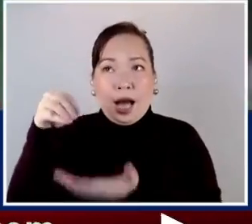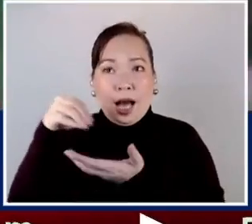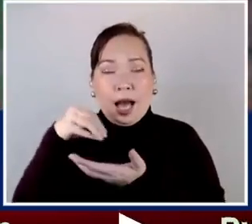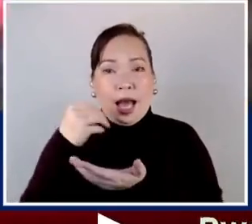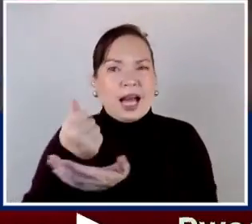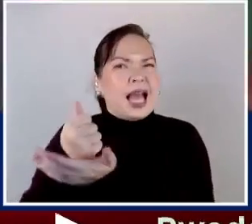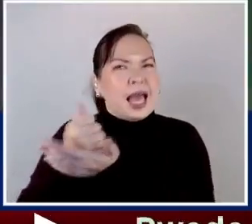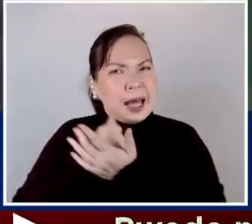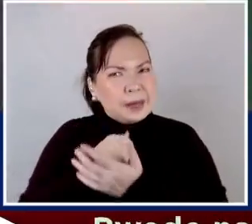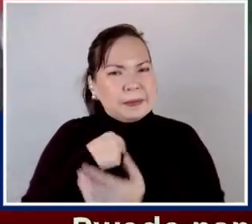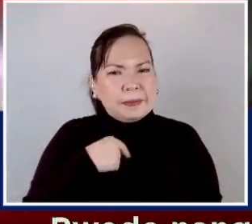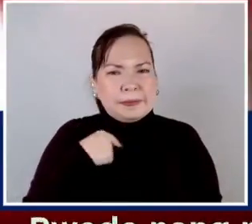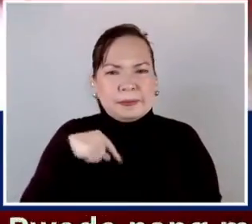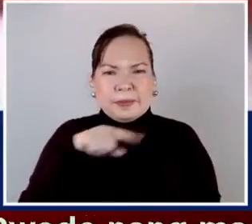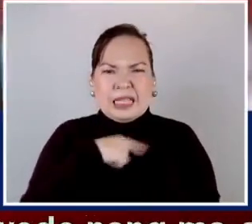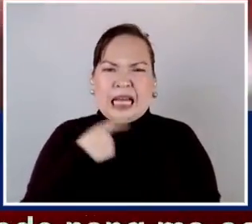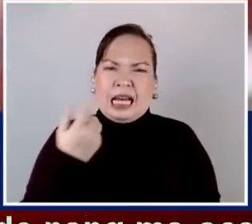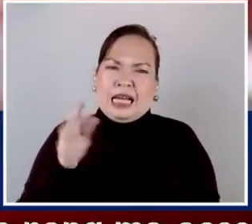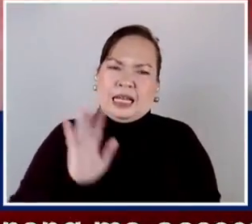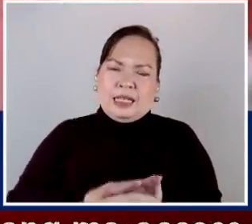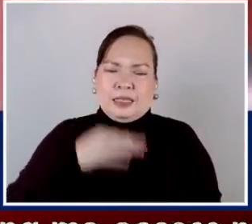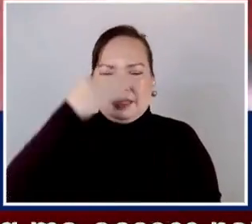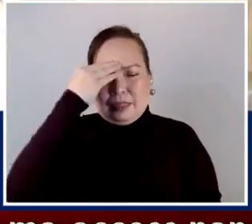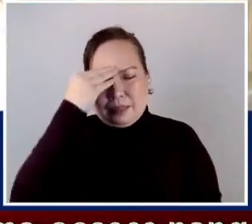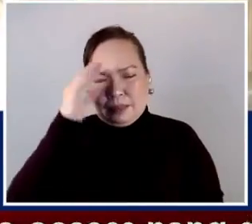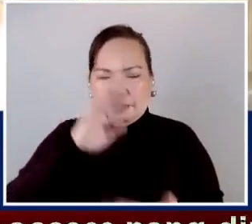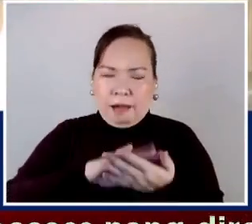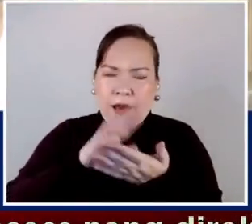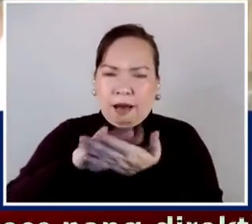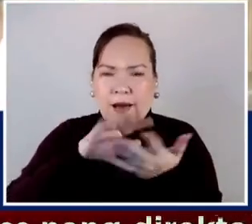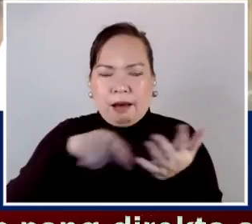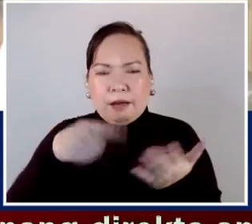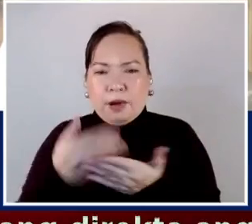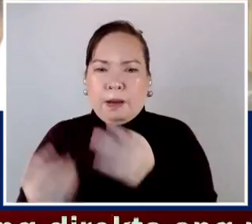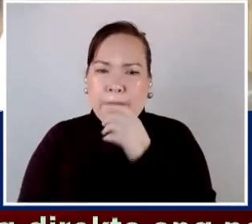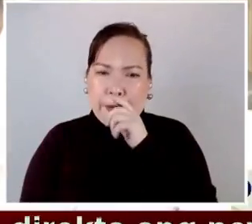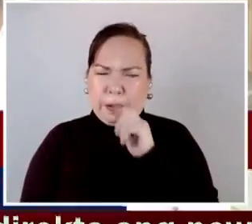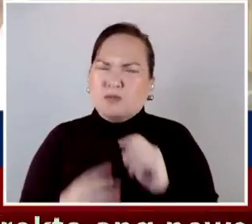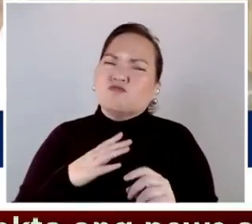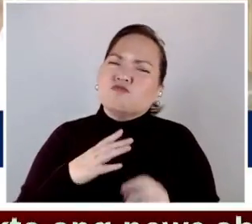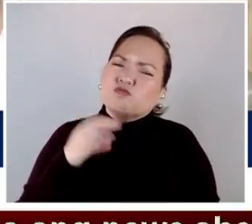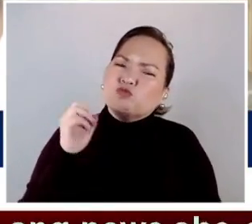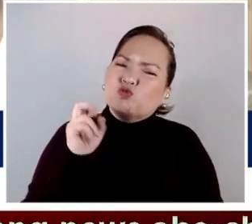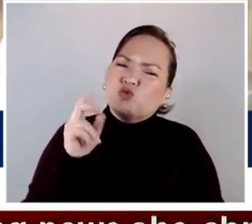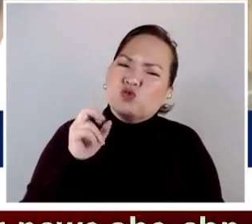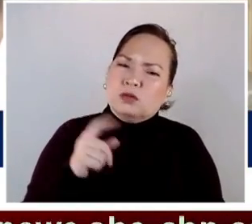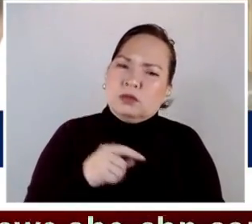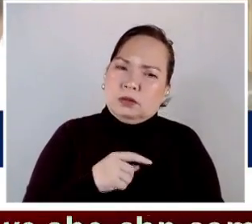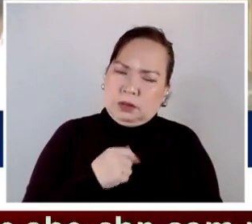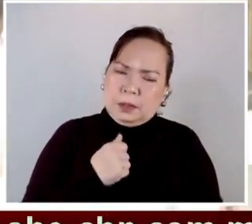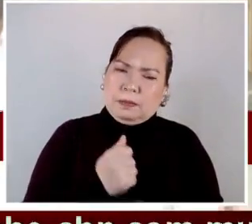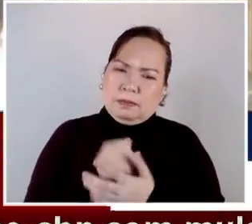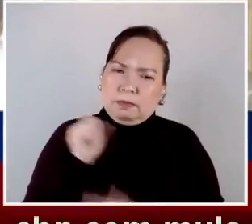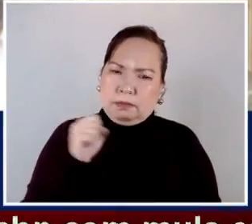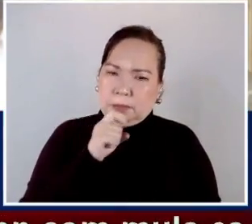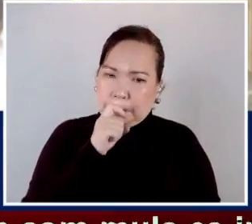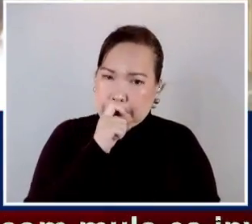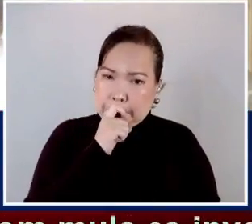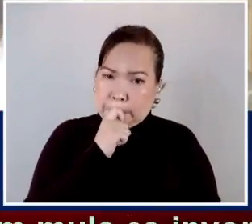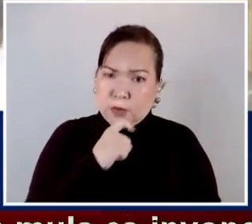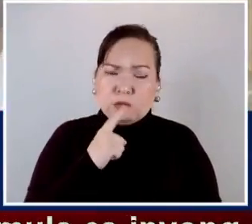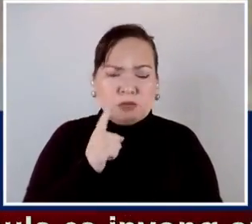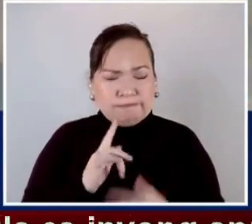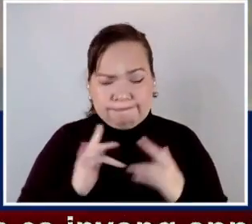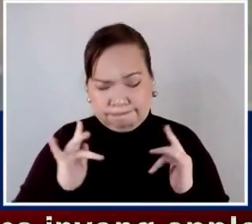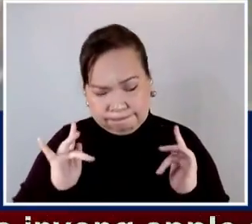bilang tulong para sa napakataas ng presyo ng bilihin ngayon. Okay na rin yan sa akin dahil walang-wala